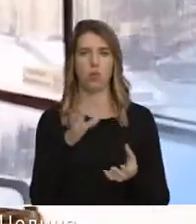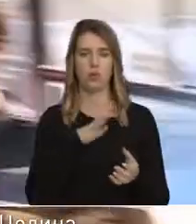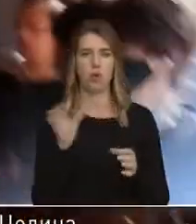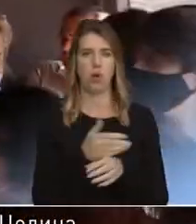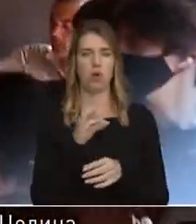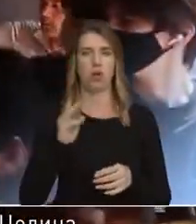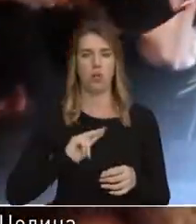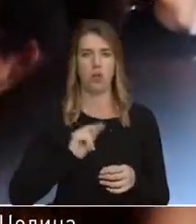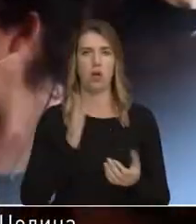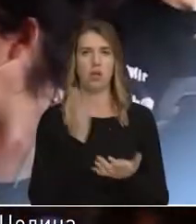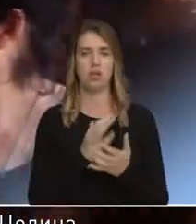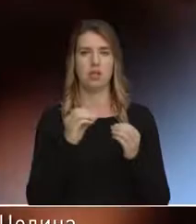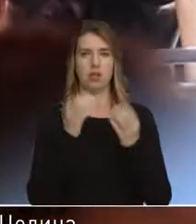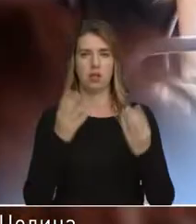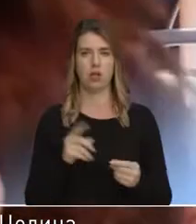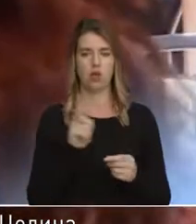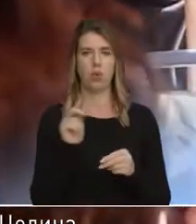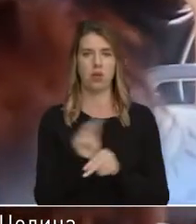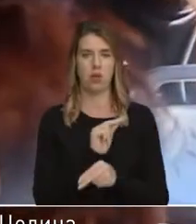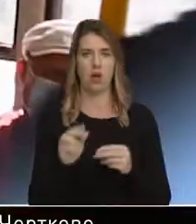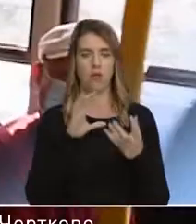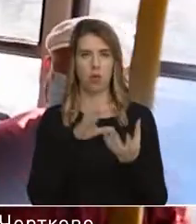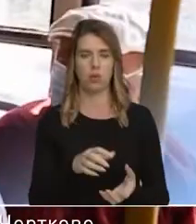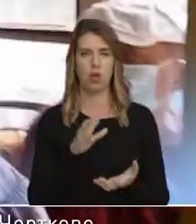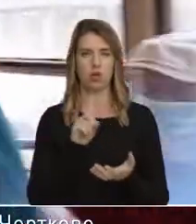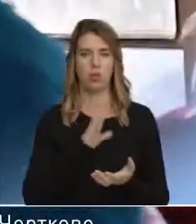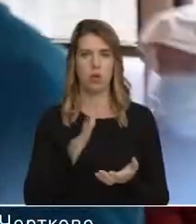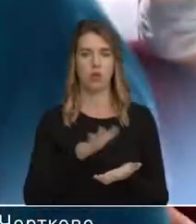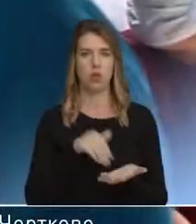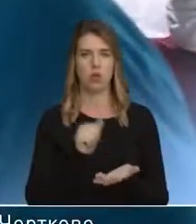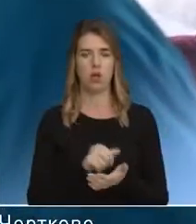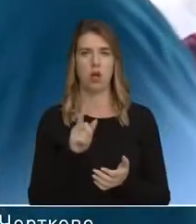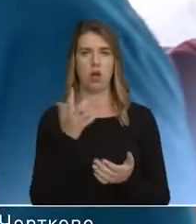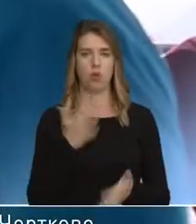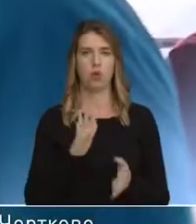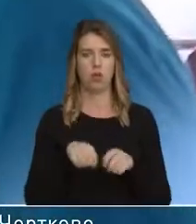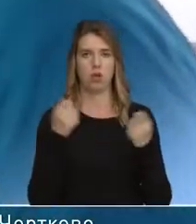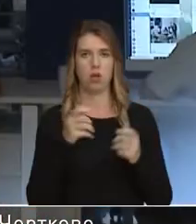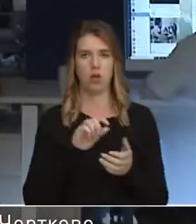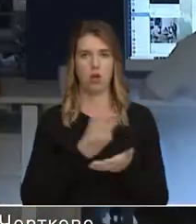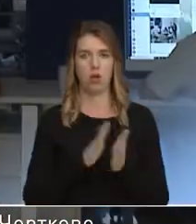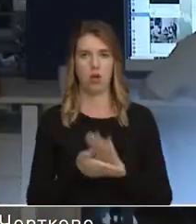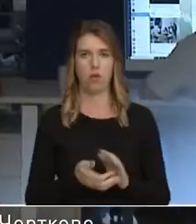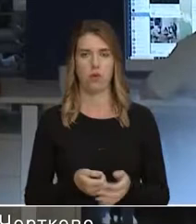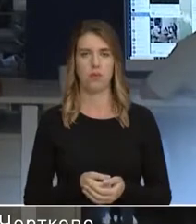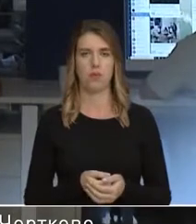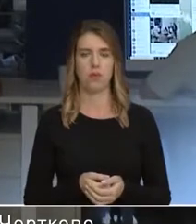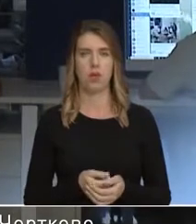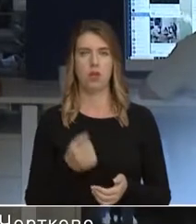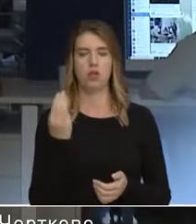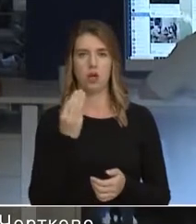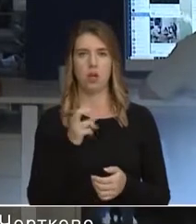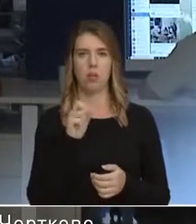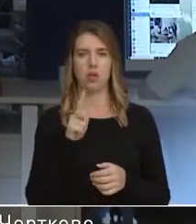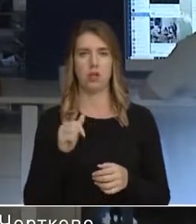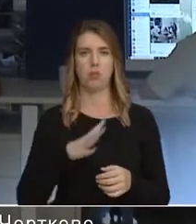отстранены от работы, есть 10 дней для устранения нарушений. Иначе им грозит расторжение договора. В шахтах